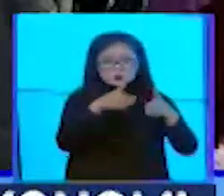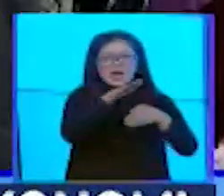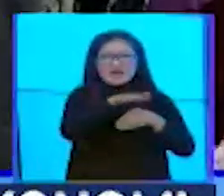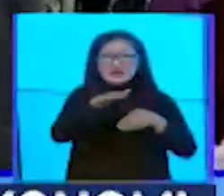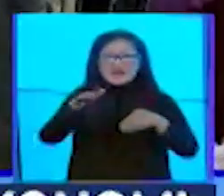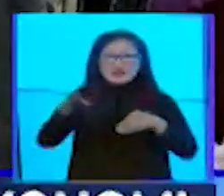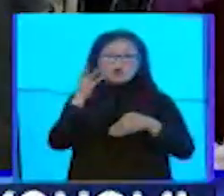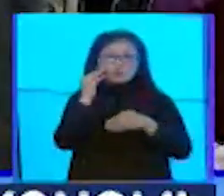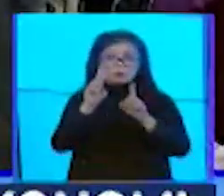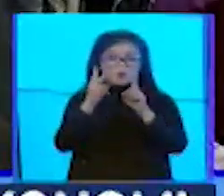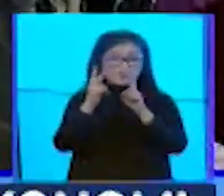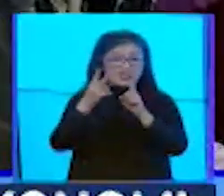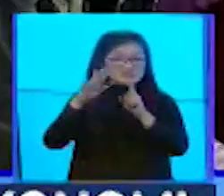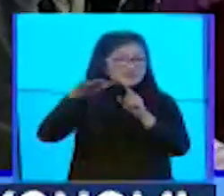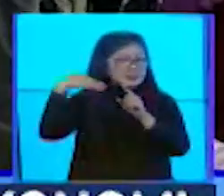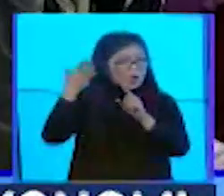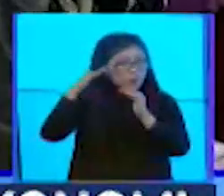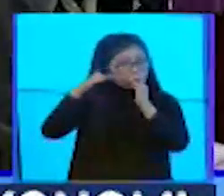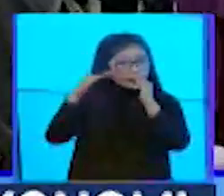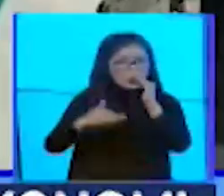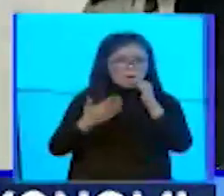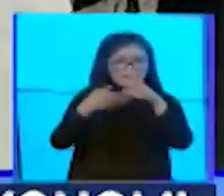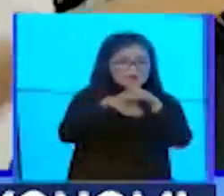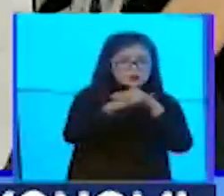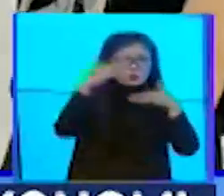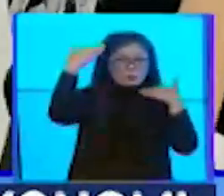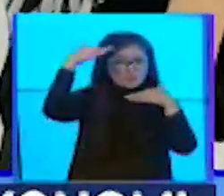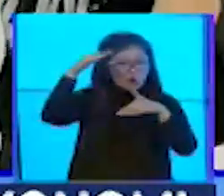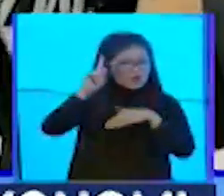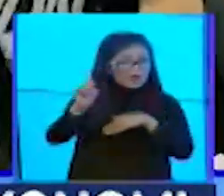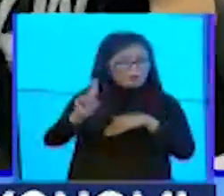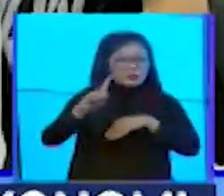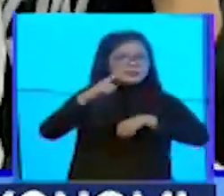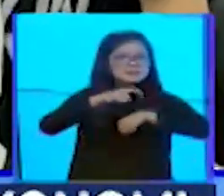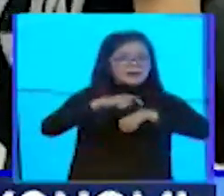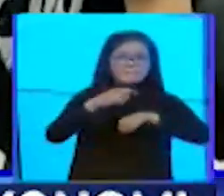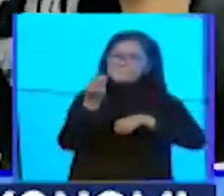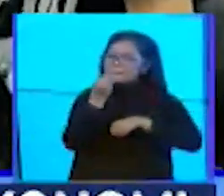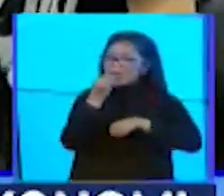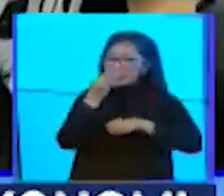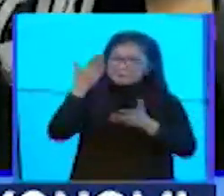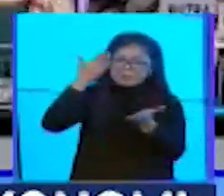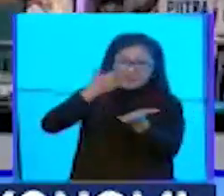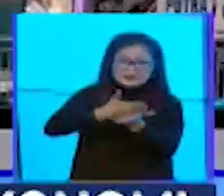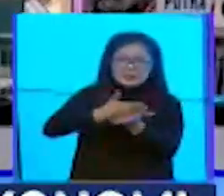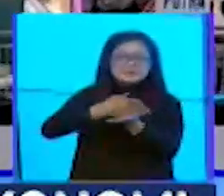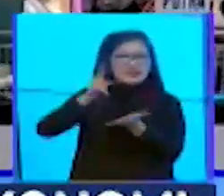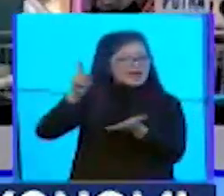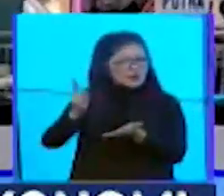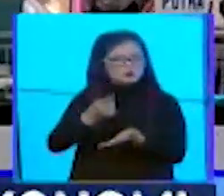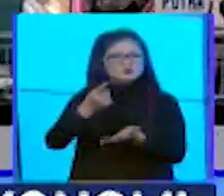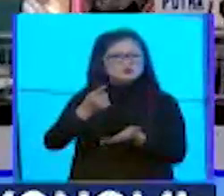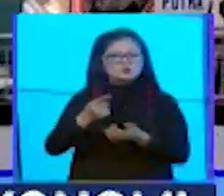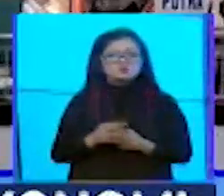12 tahun bisa masuk ke pusat perbelanjaan, dan juga waktu makan tidak perlu dibatasi lagi. Kenapa? Karena sekarang ini kan praktis di dalam